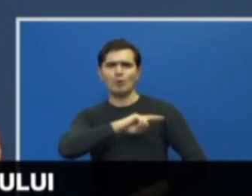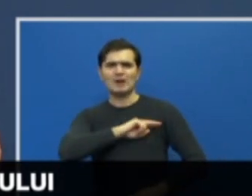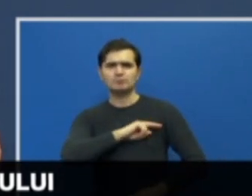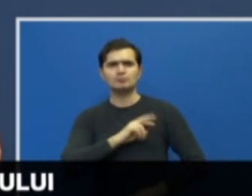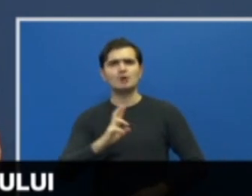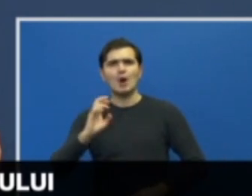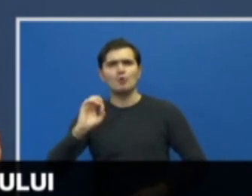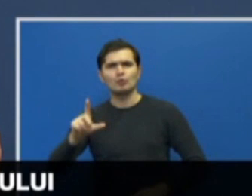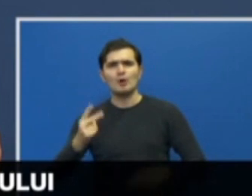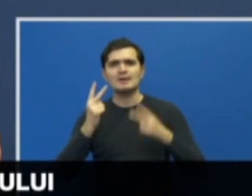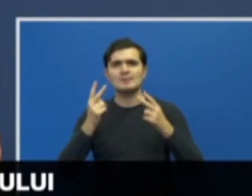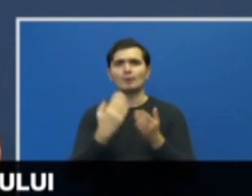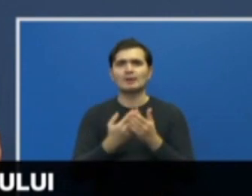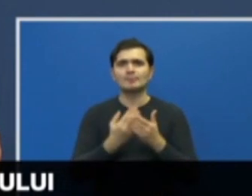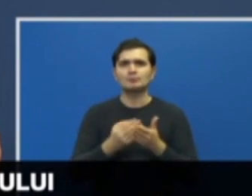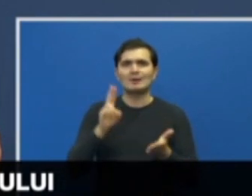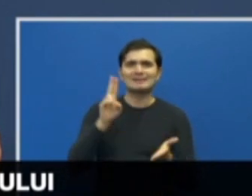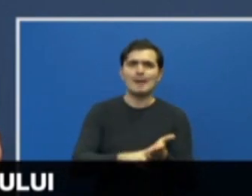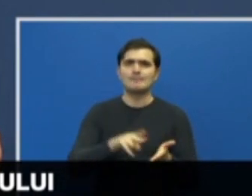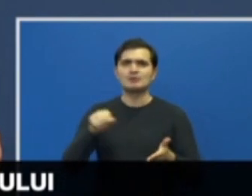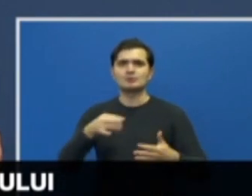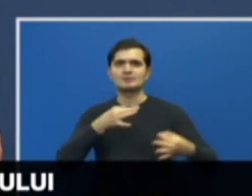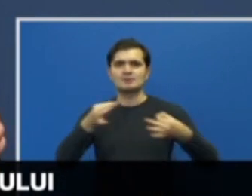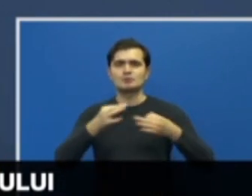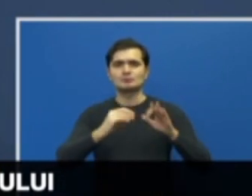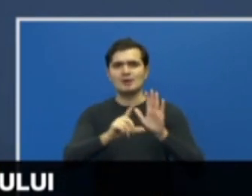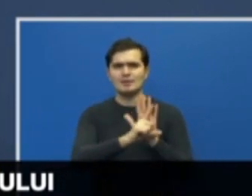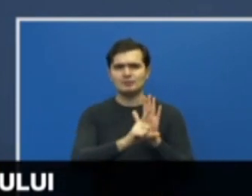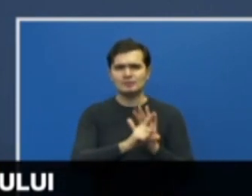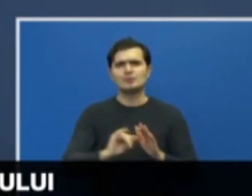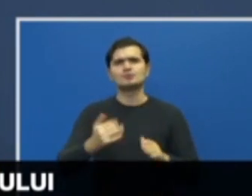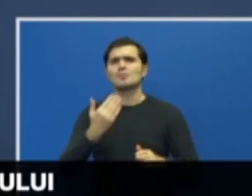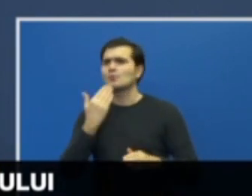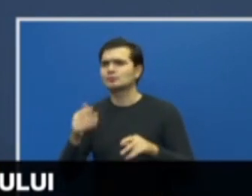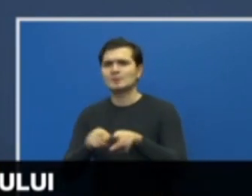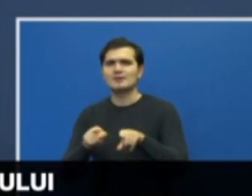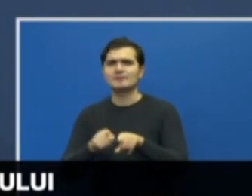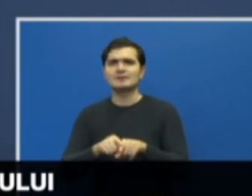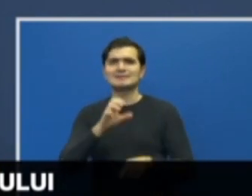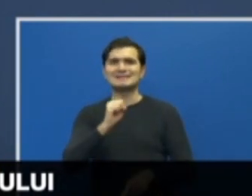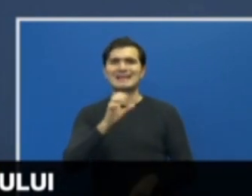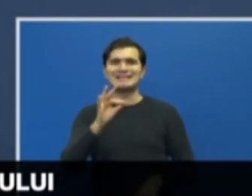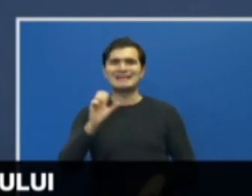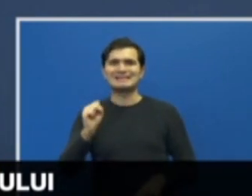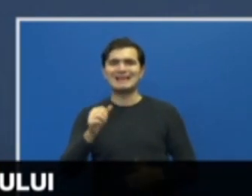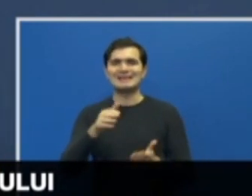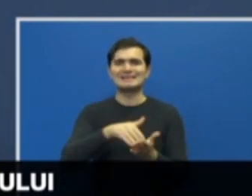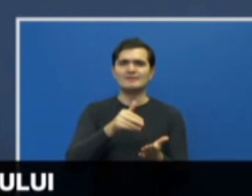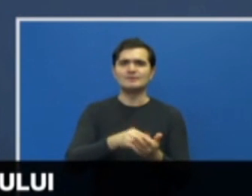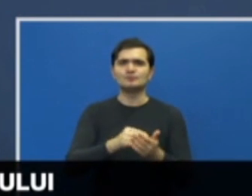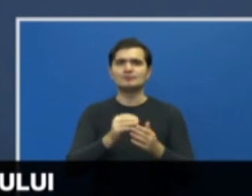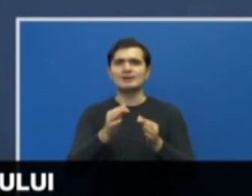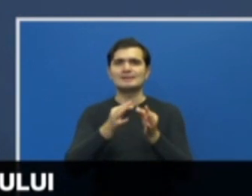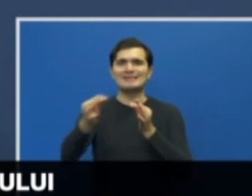aplicarea acestei măsuri legislative și, bineînțeles, Serviciului de Telecomunicații Speciale, care